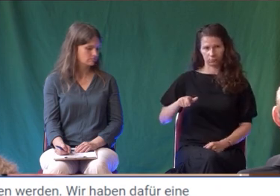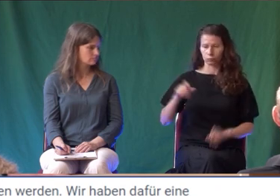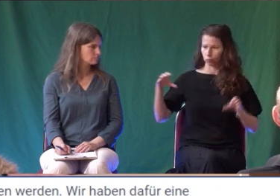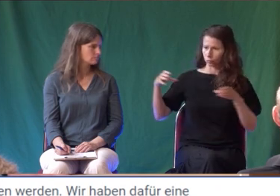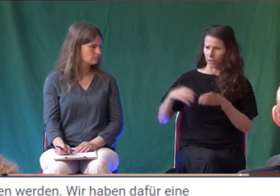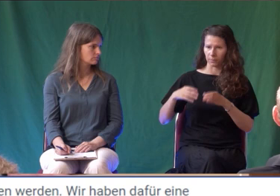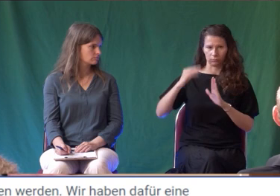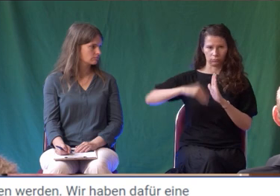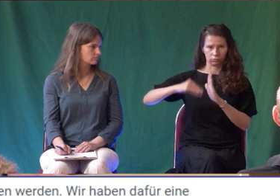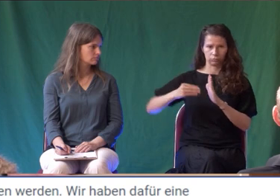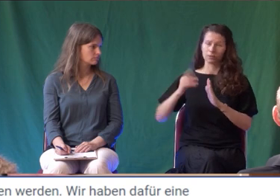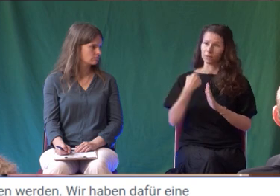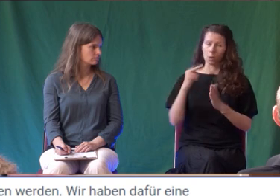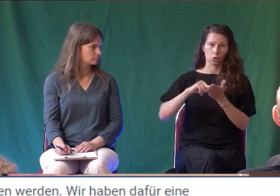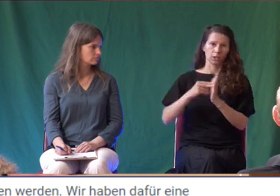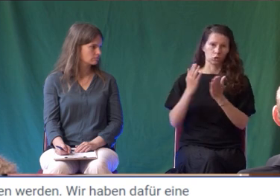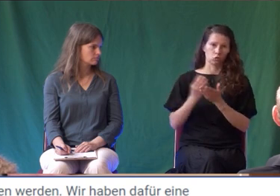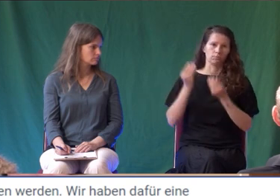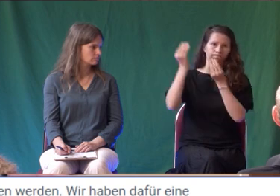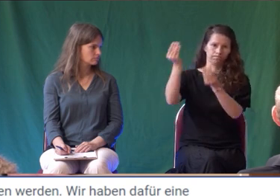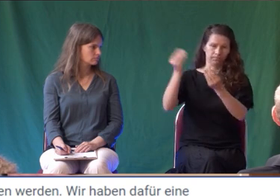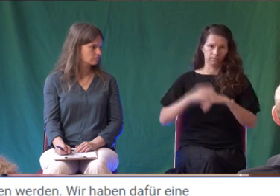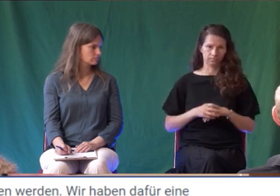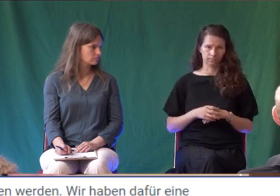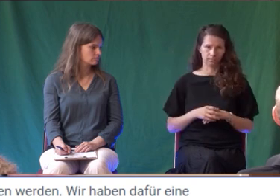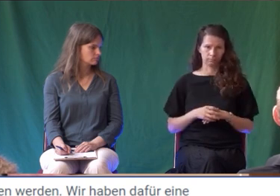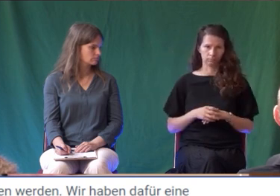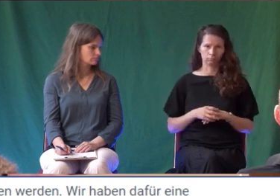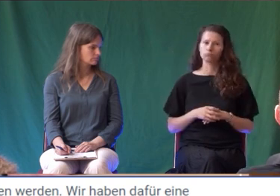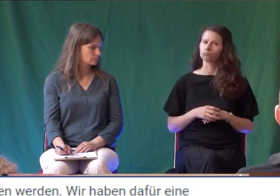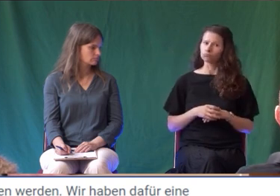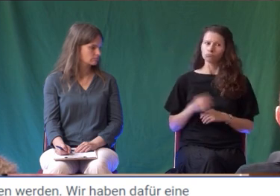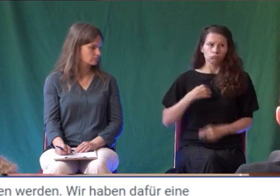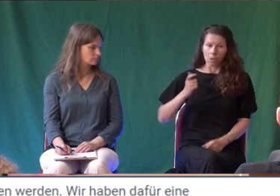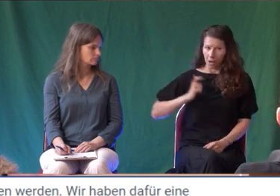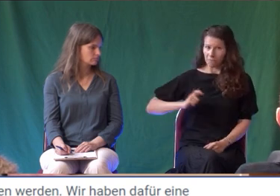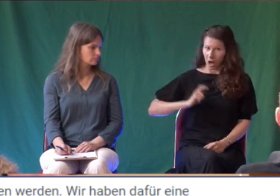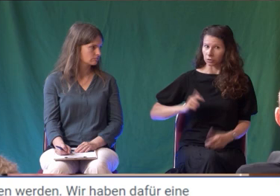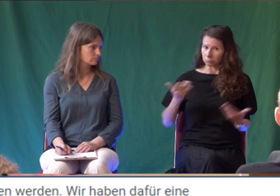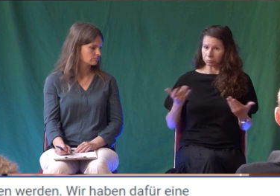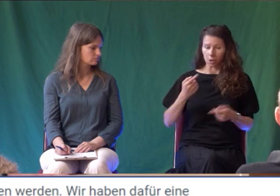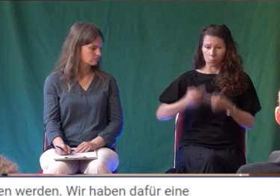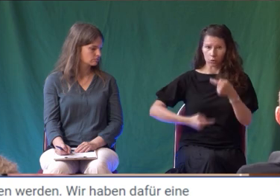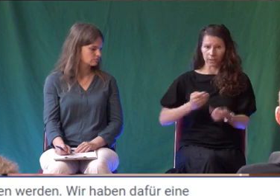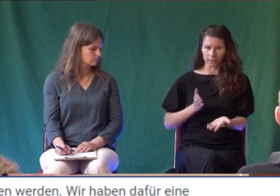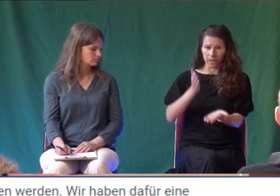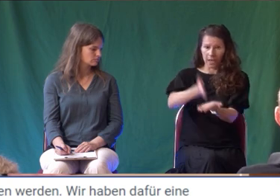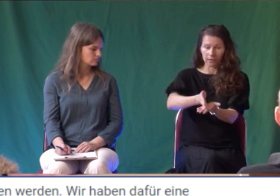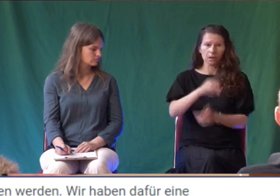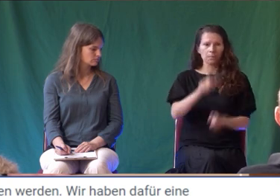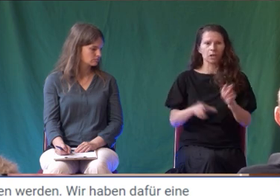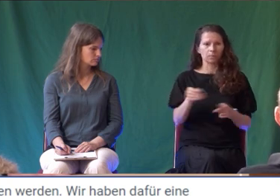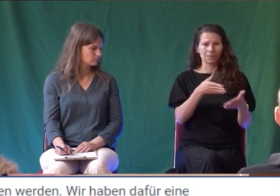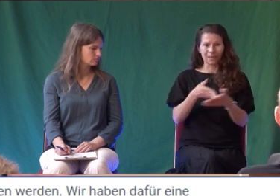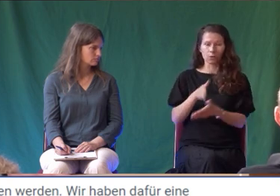die Politik eingespeist und ich gehe davon aus dass wir am Ende des Prozesses die Lage der Menschen mit Behinderung